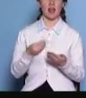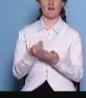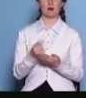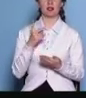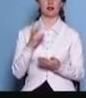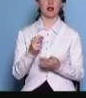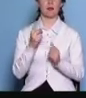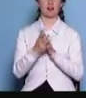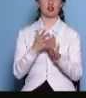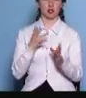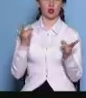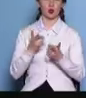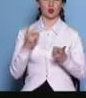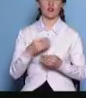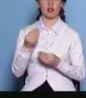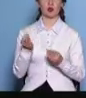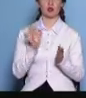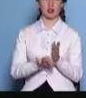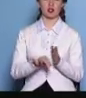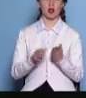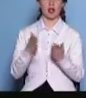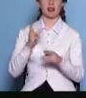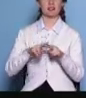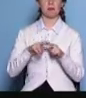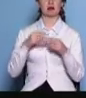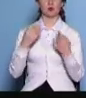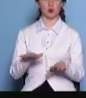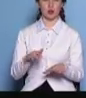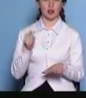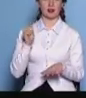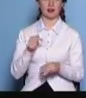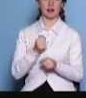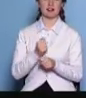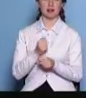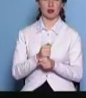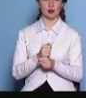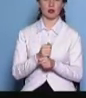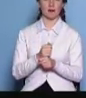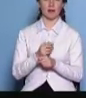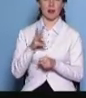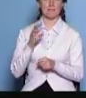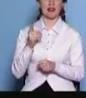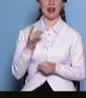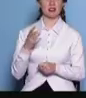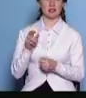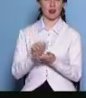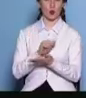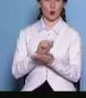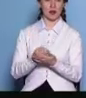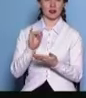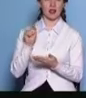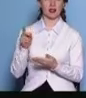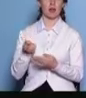первоочередные нужды выдают тут же. Если паспорт утерян, то делают миграция документы, и по документам они